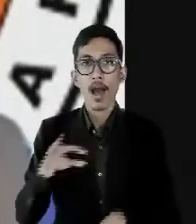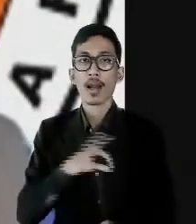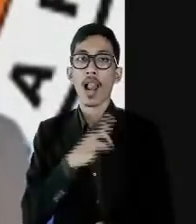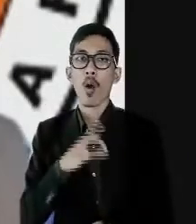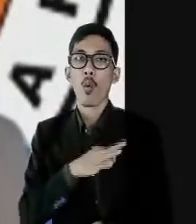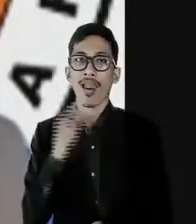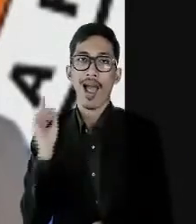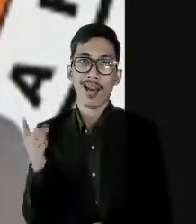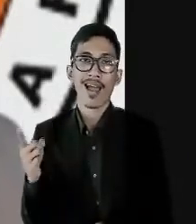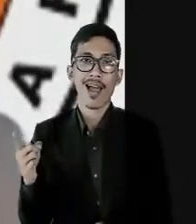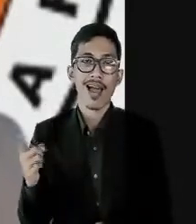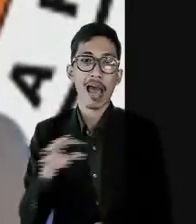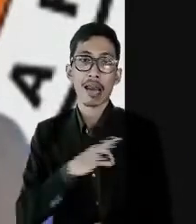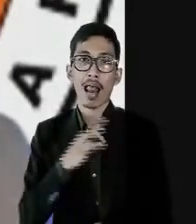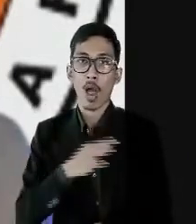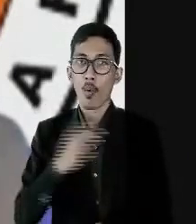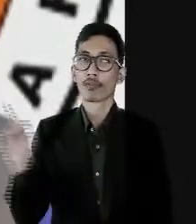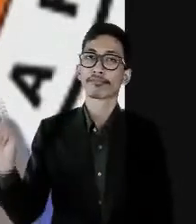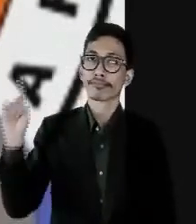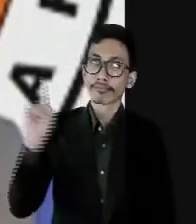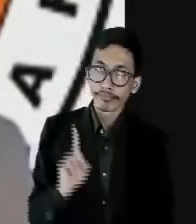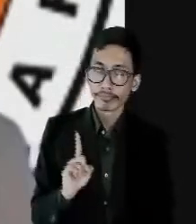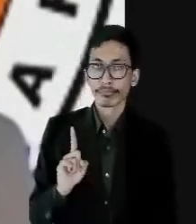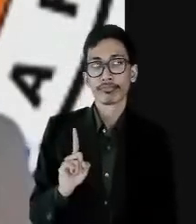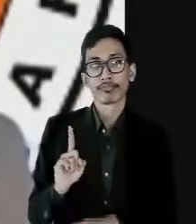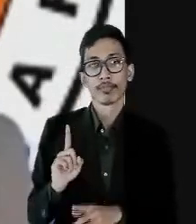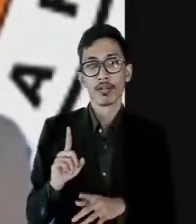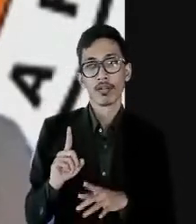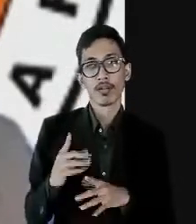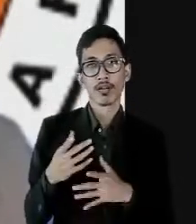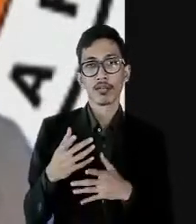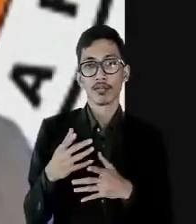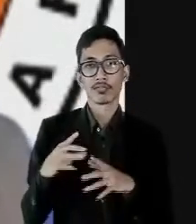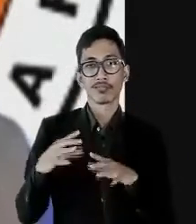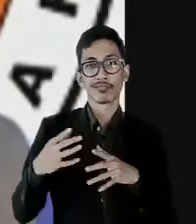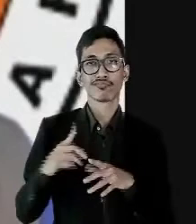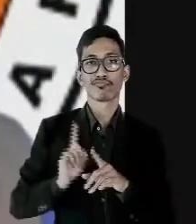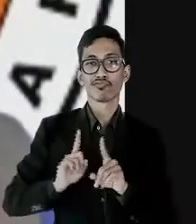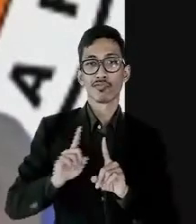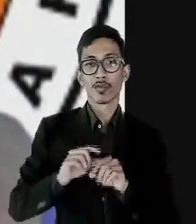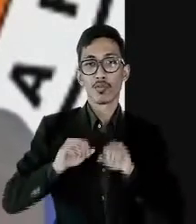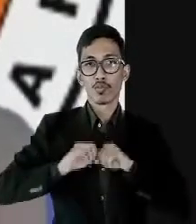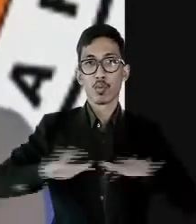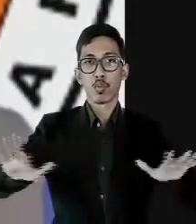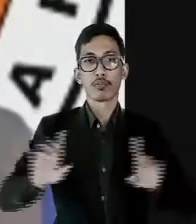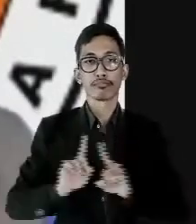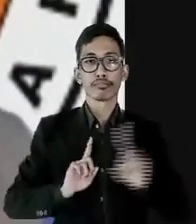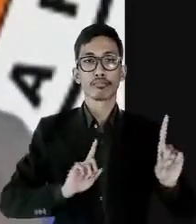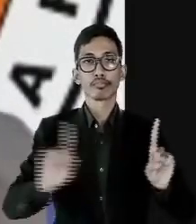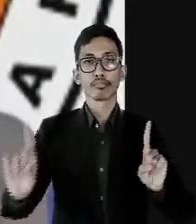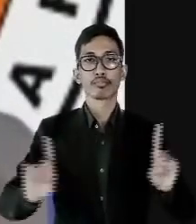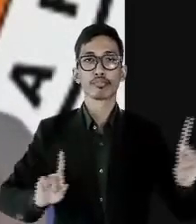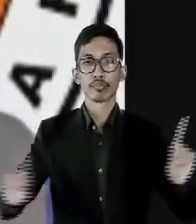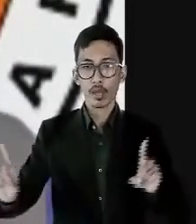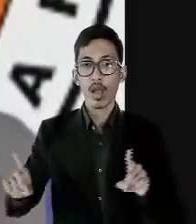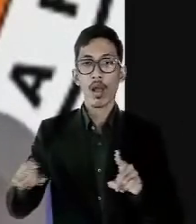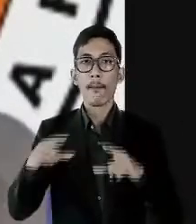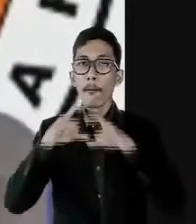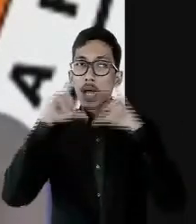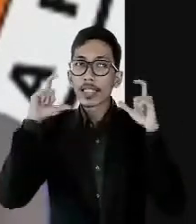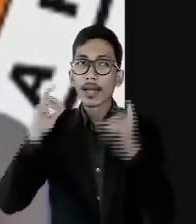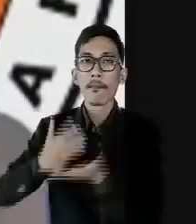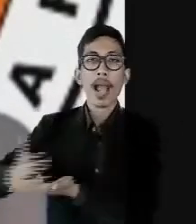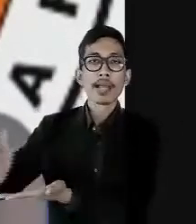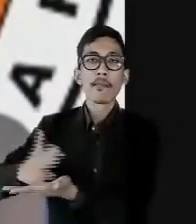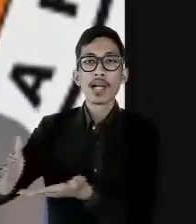direkrut dan sudah dilatih, kemudian mereka melakukan pembagian masker di semua tempat yang di mana pelaksanaan pertandingan